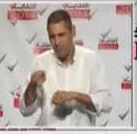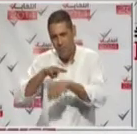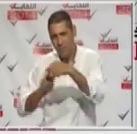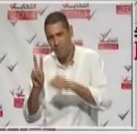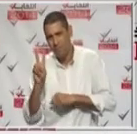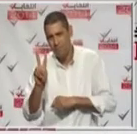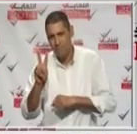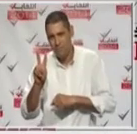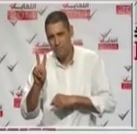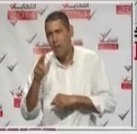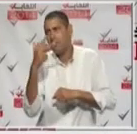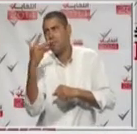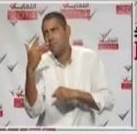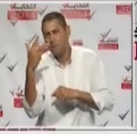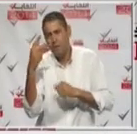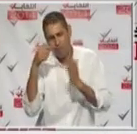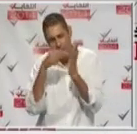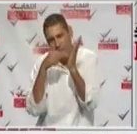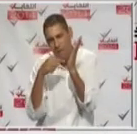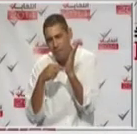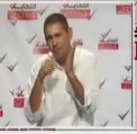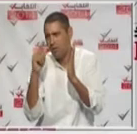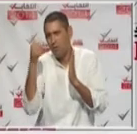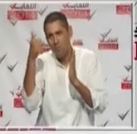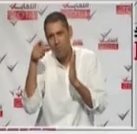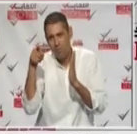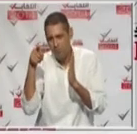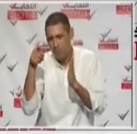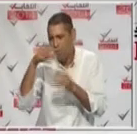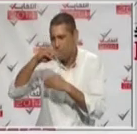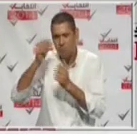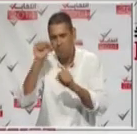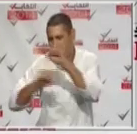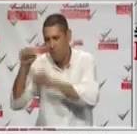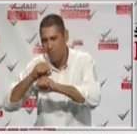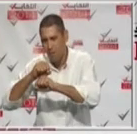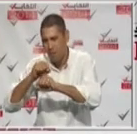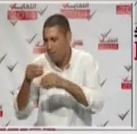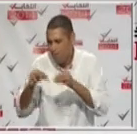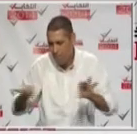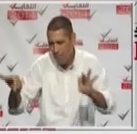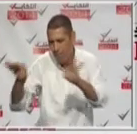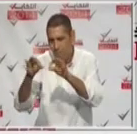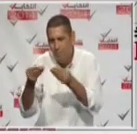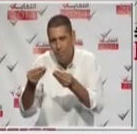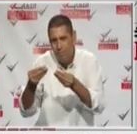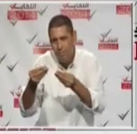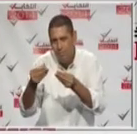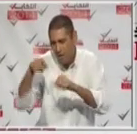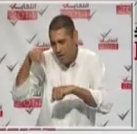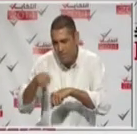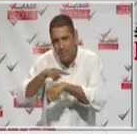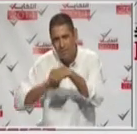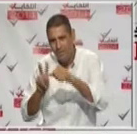هي متكونة من 3 محاور. المحور الأول هو موضوع التهيئة الترابية في هذه المنطقة. يجب أن نعتني